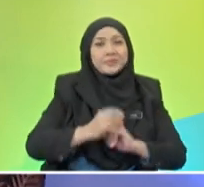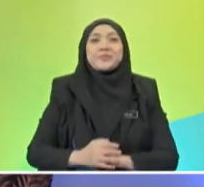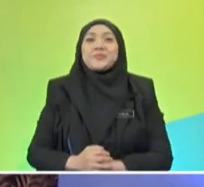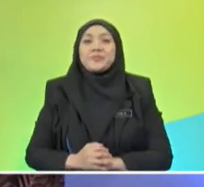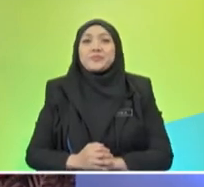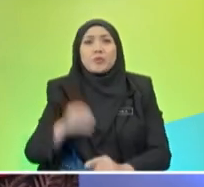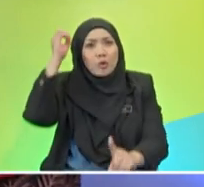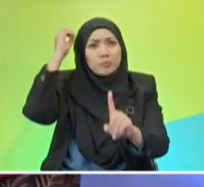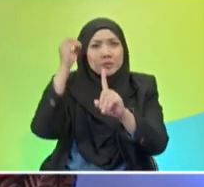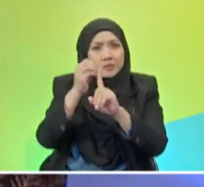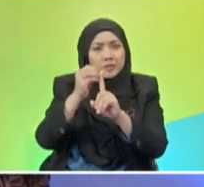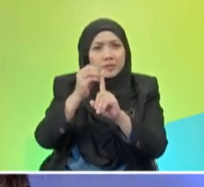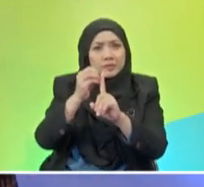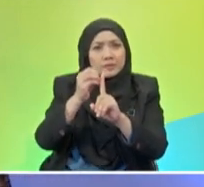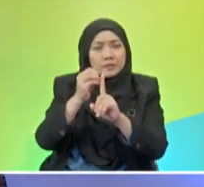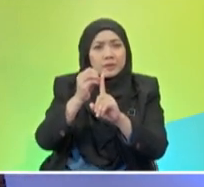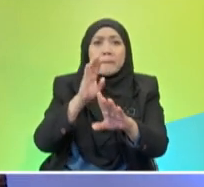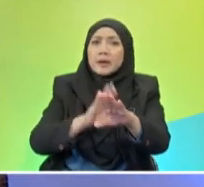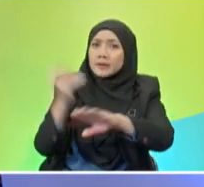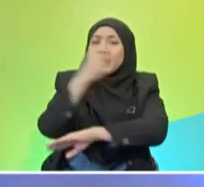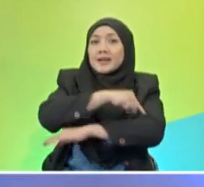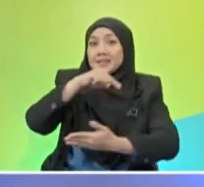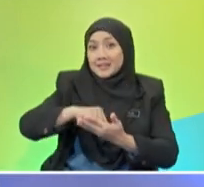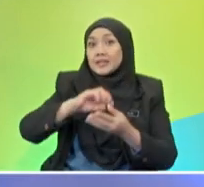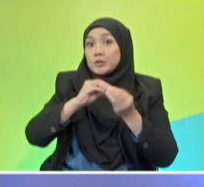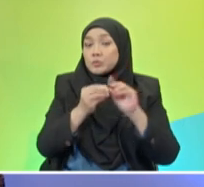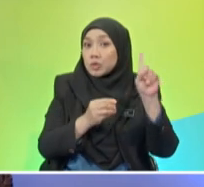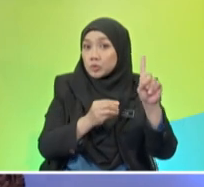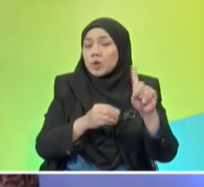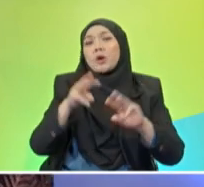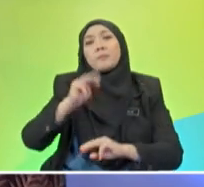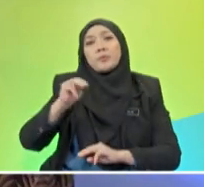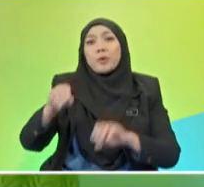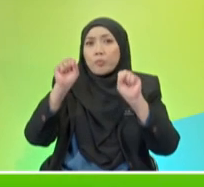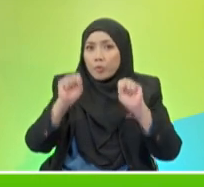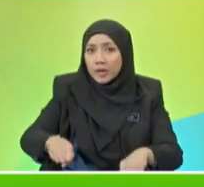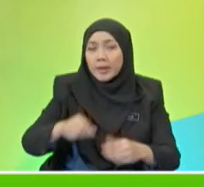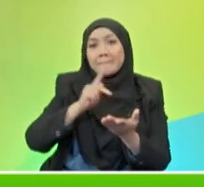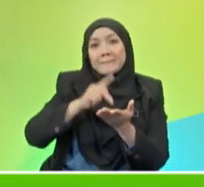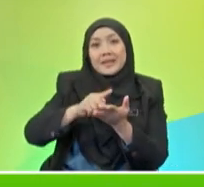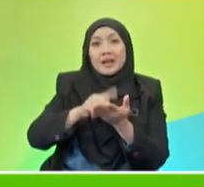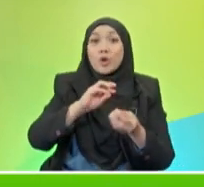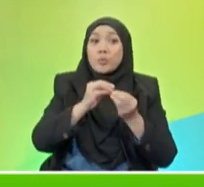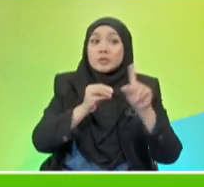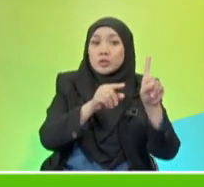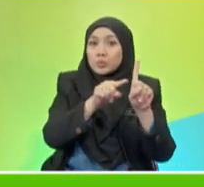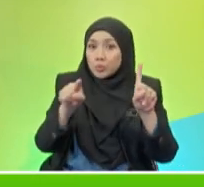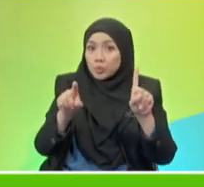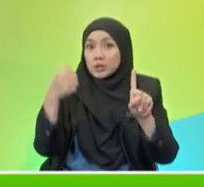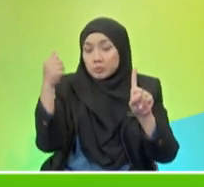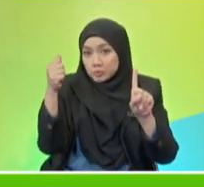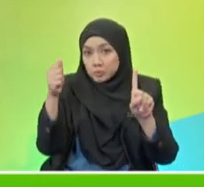kita nak murid-murid dapat pada hari ini ialah yang pertama, murid-murid boleh membilang nombor 1 hingga 10 secara tertib menaik